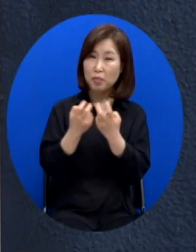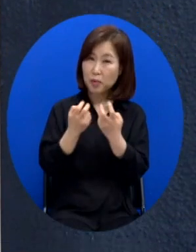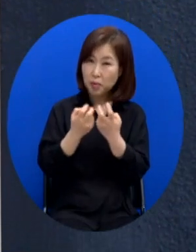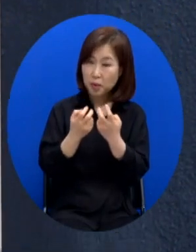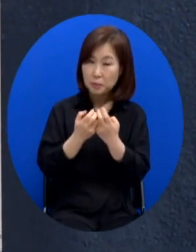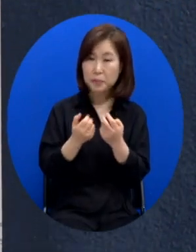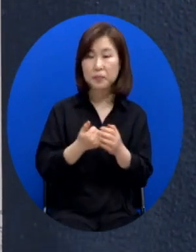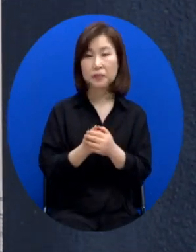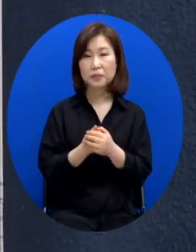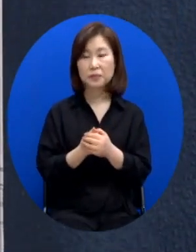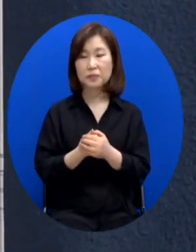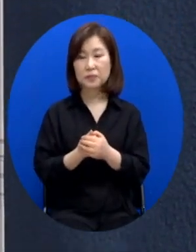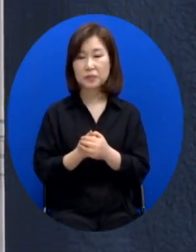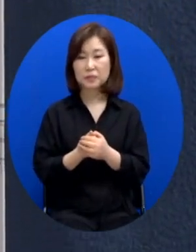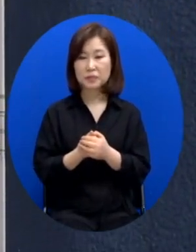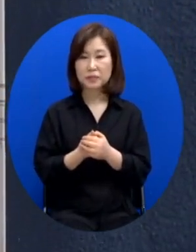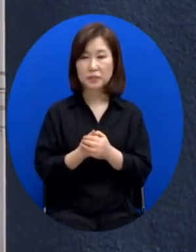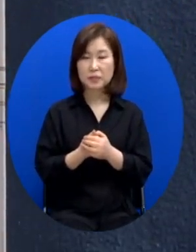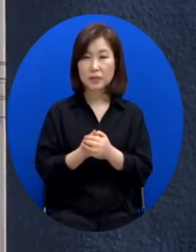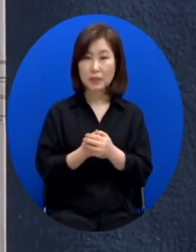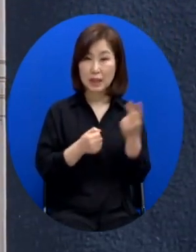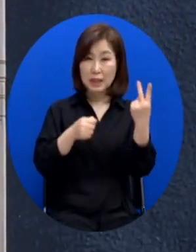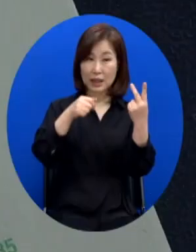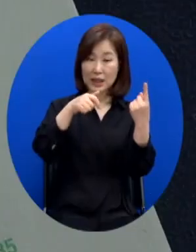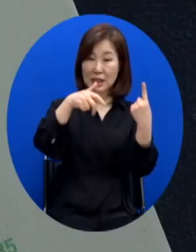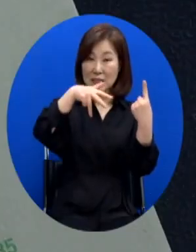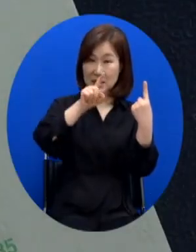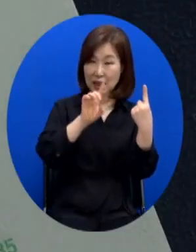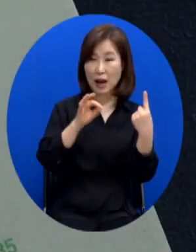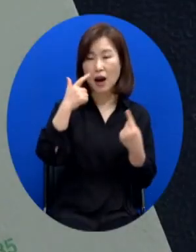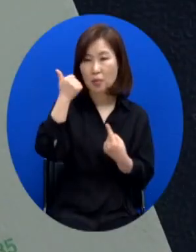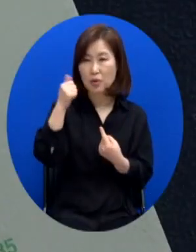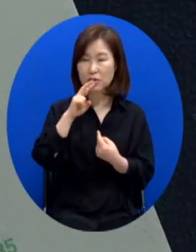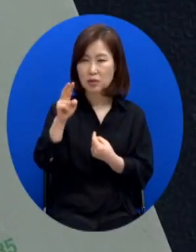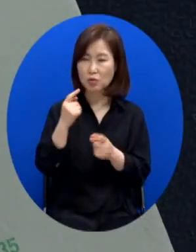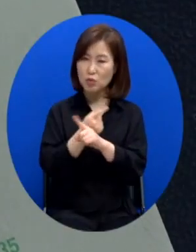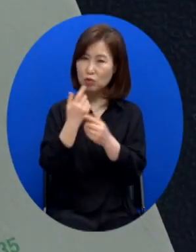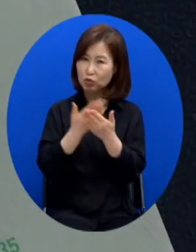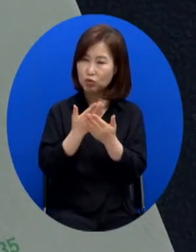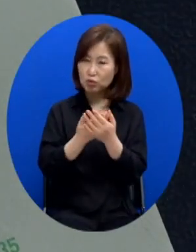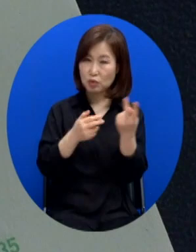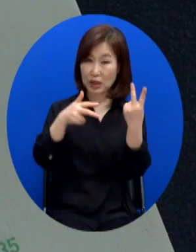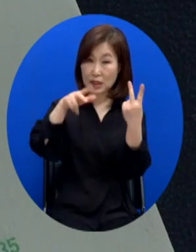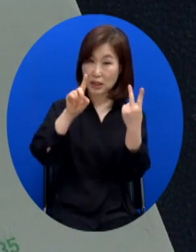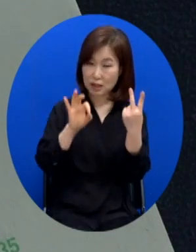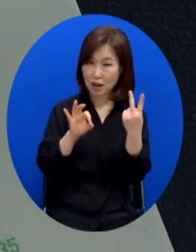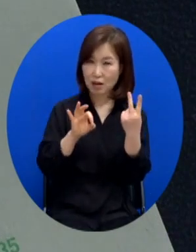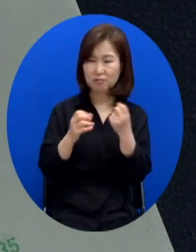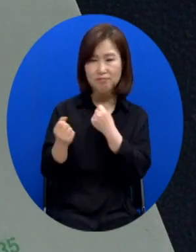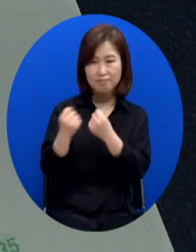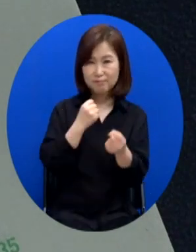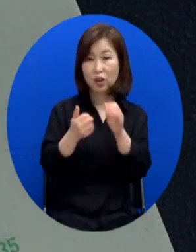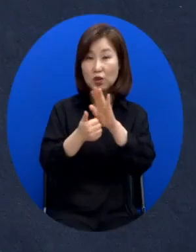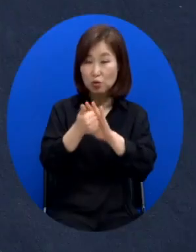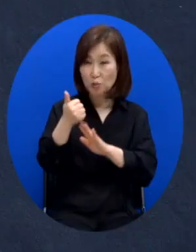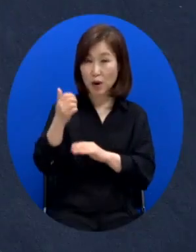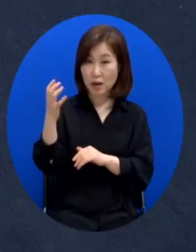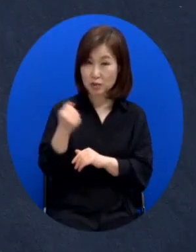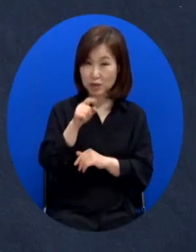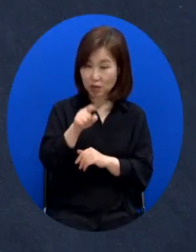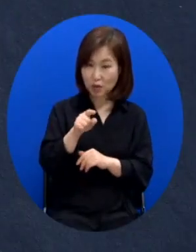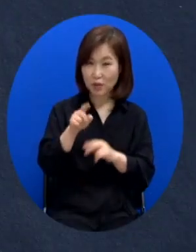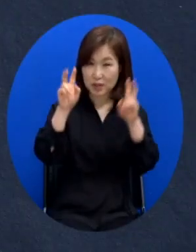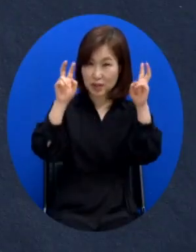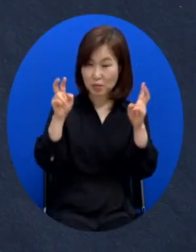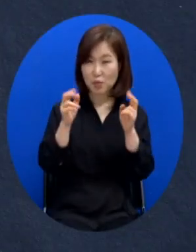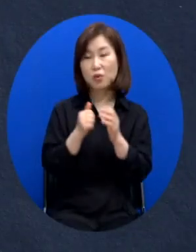어떻게 살 것인가입니다. 1장 아버지여 고쳐주소서, 2장 그럼에도 소망할 수 있는 것은으로 구성된